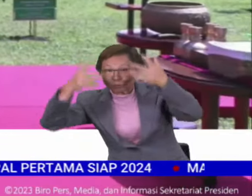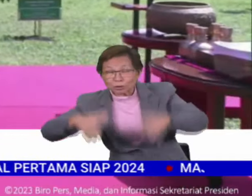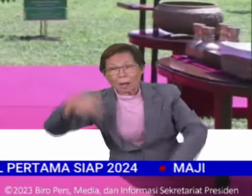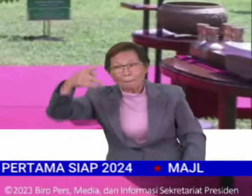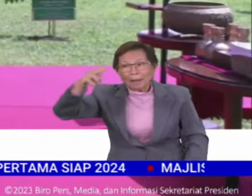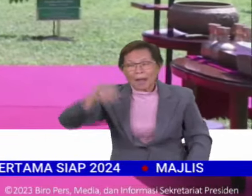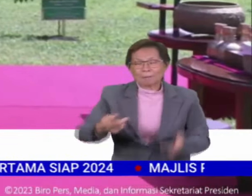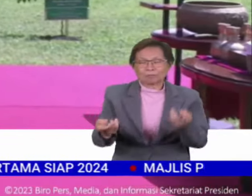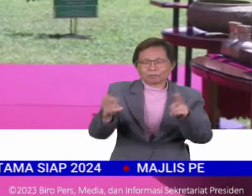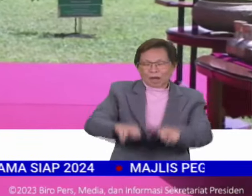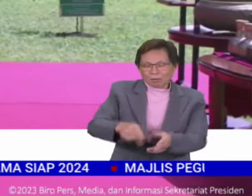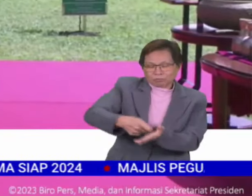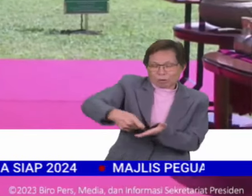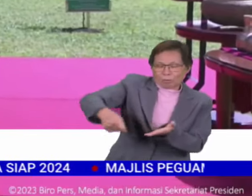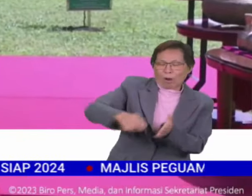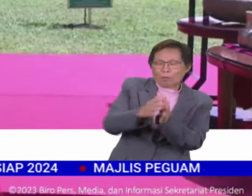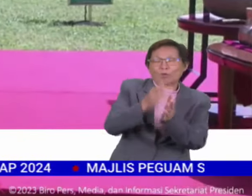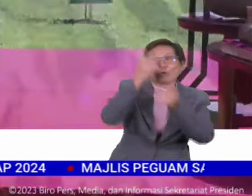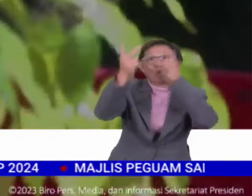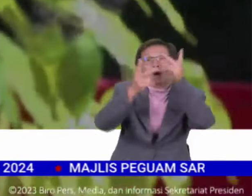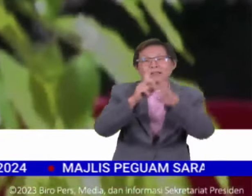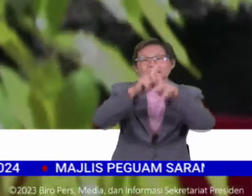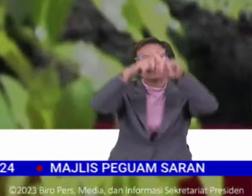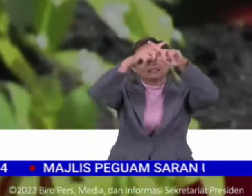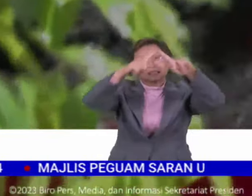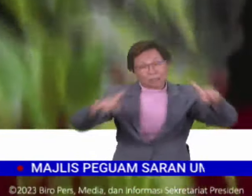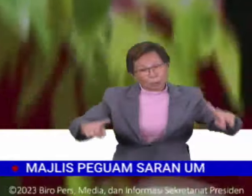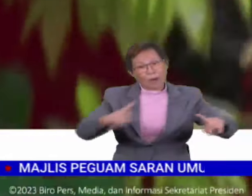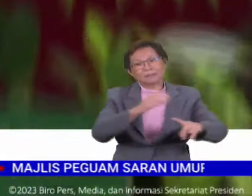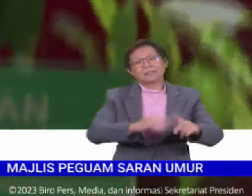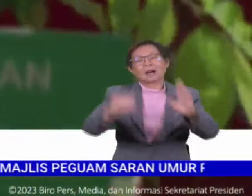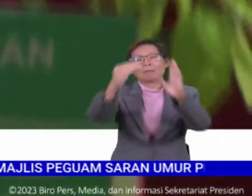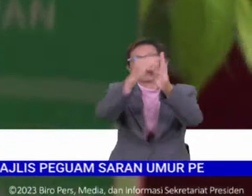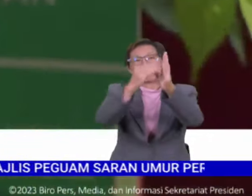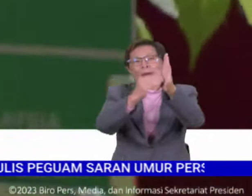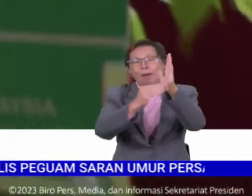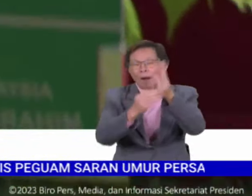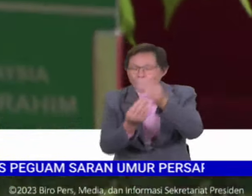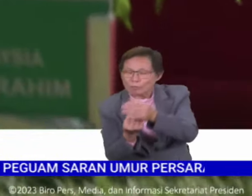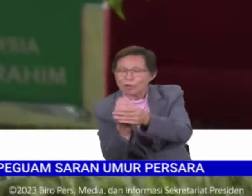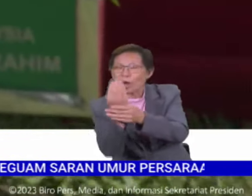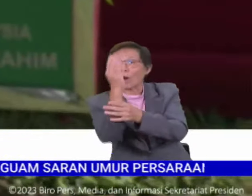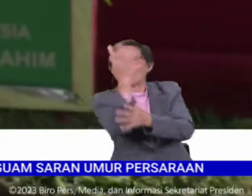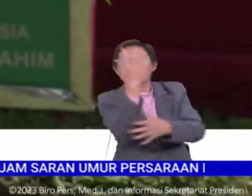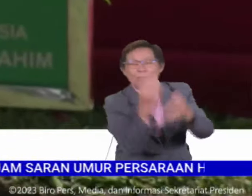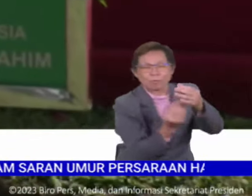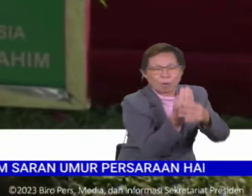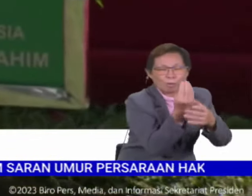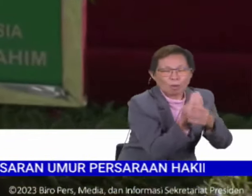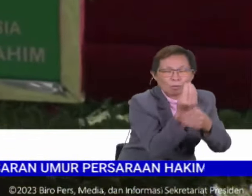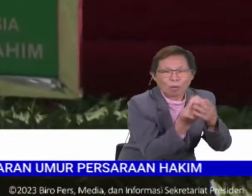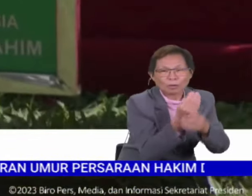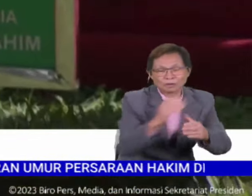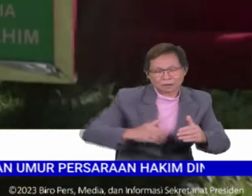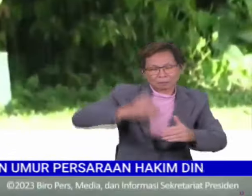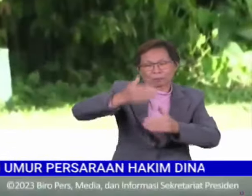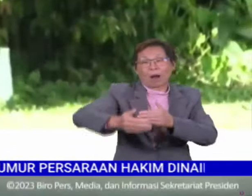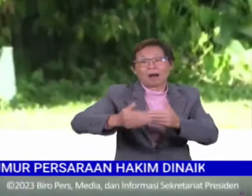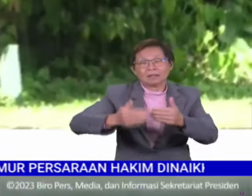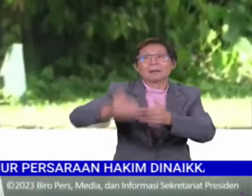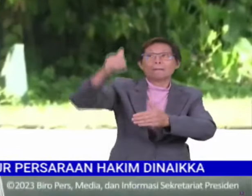Menteri menandatangani buku pelawat di Dewan Teratai diikuti acara menanam pokok berawan atau Hopi Odorata di halaman